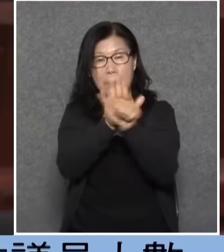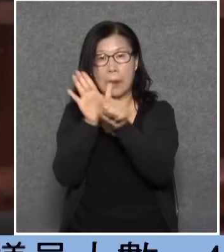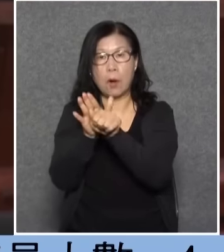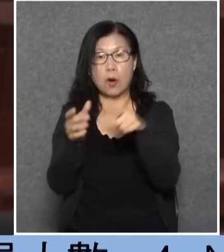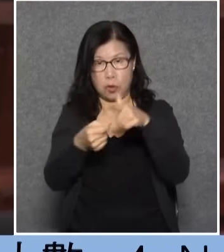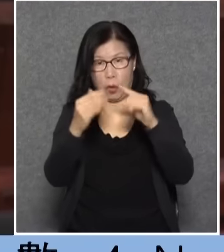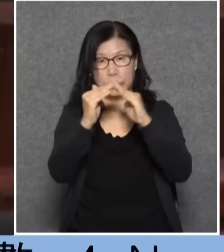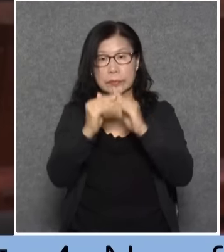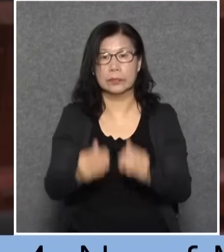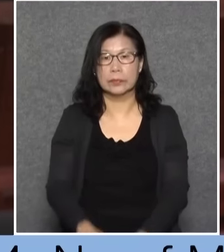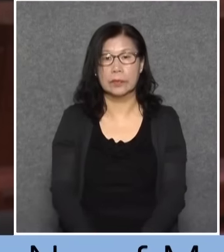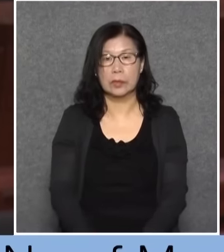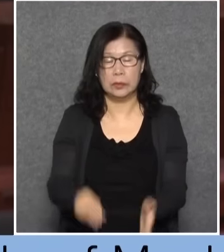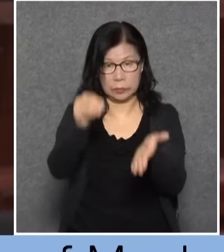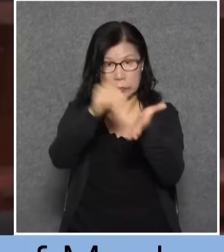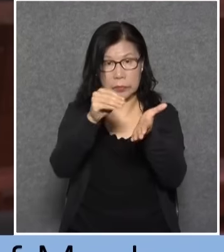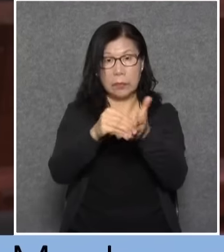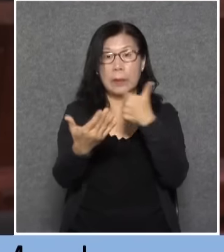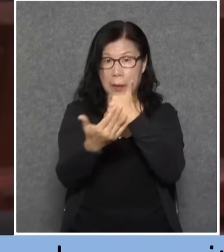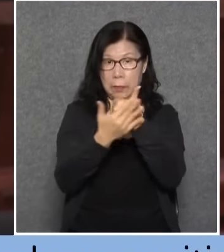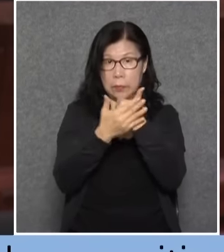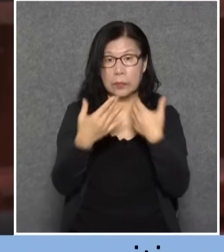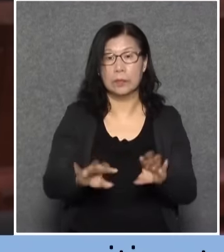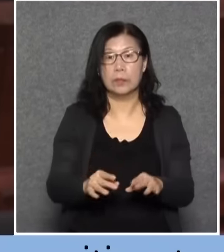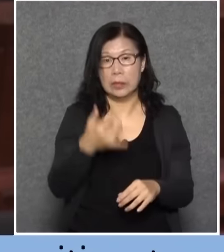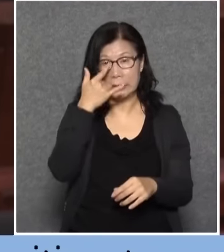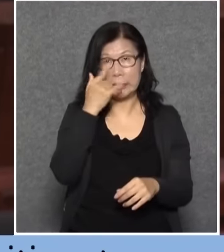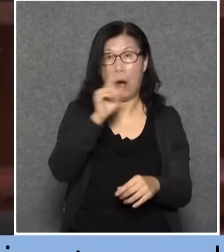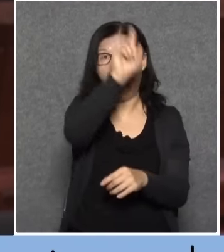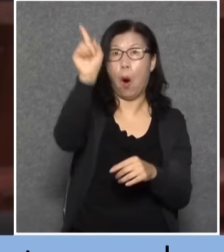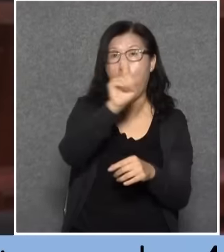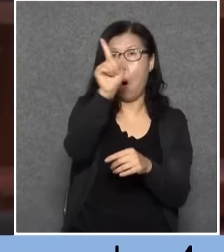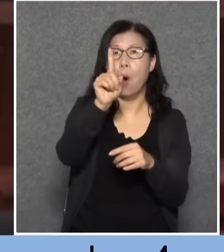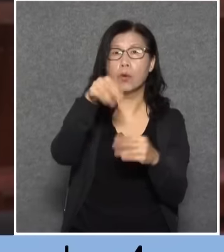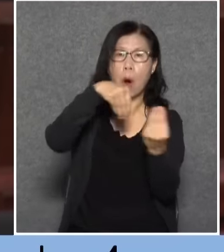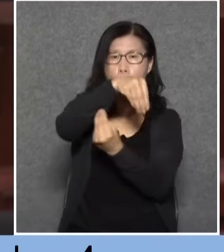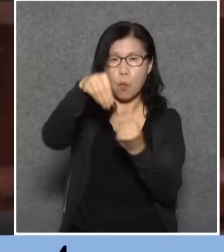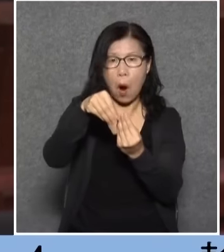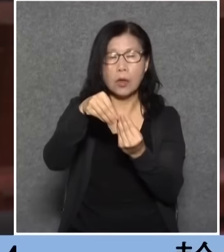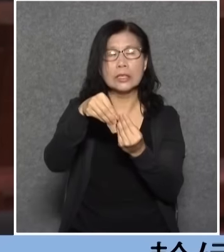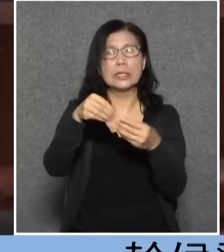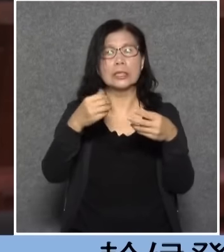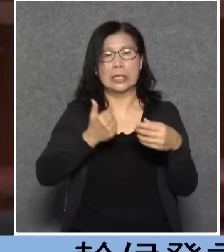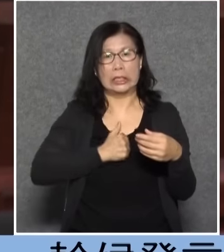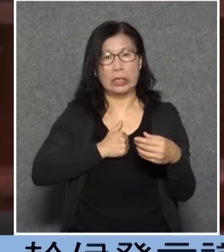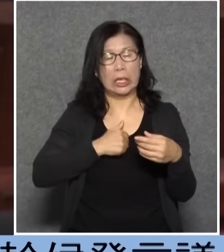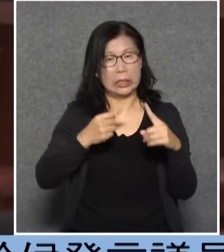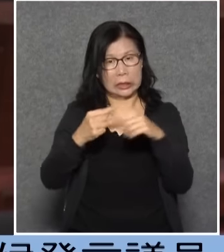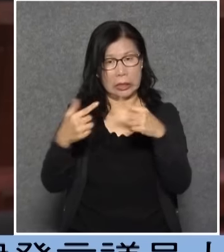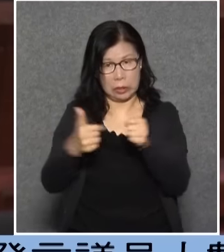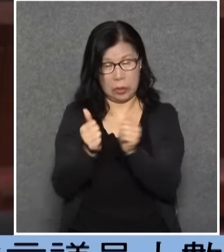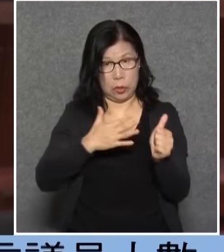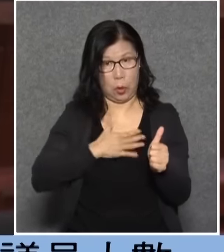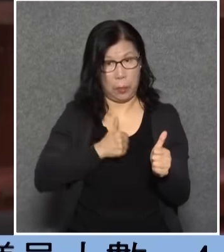司。那它是會確定，幫我去確定這個新空管系統的運作和操作人員是否準備就